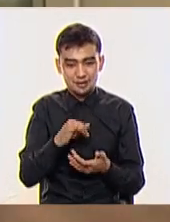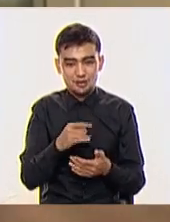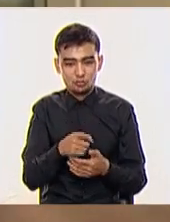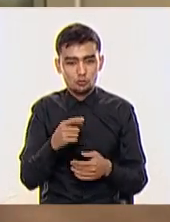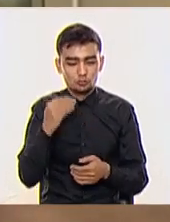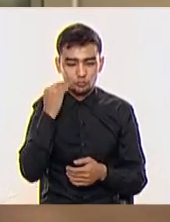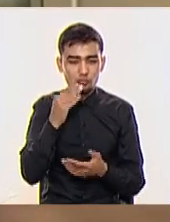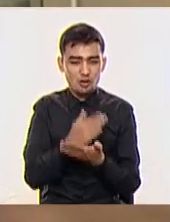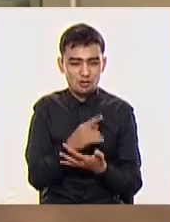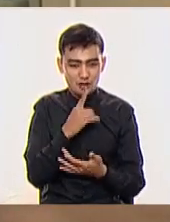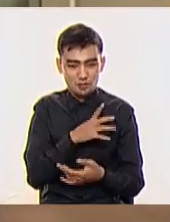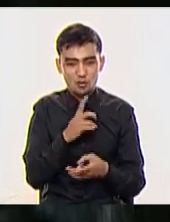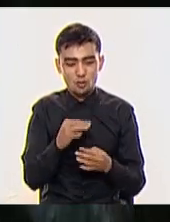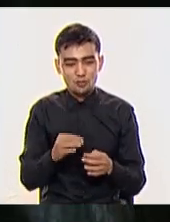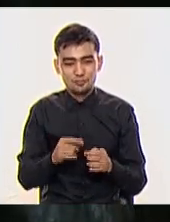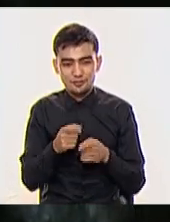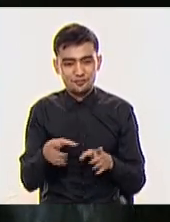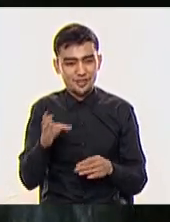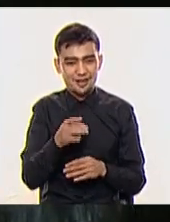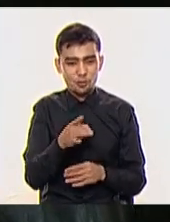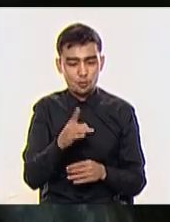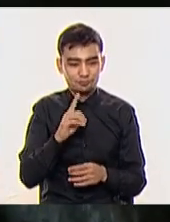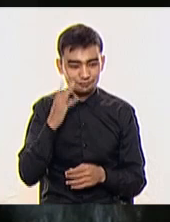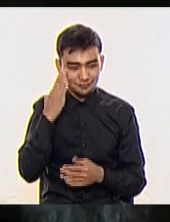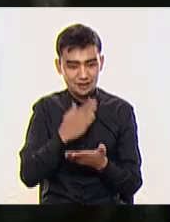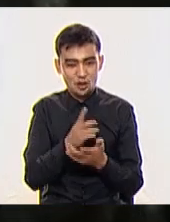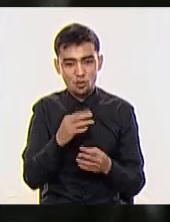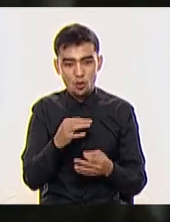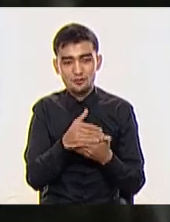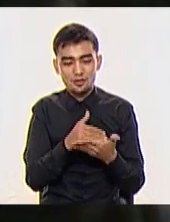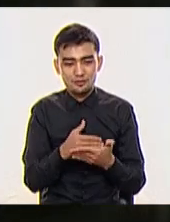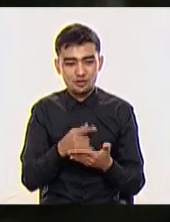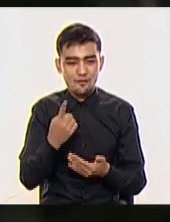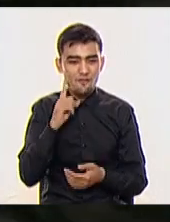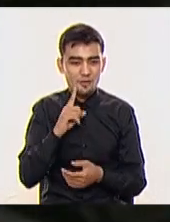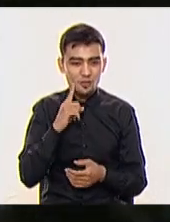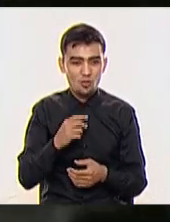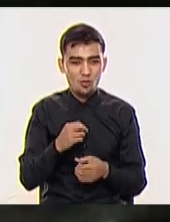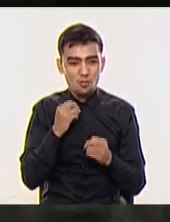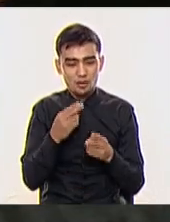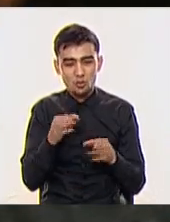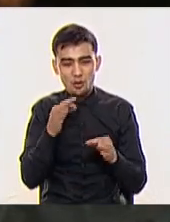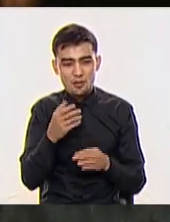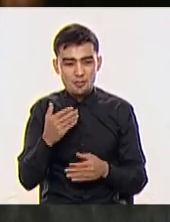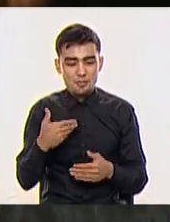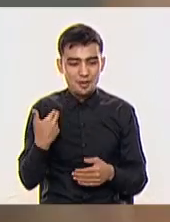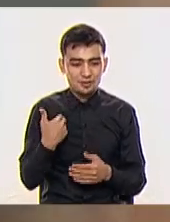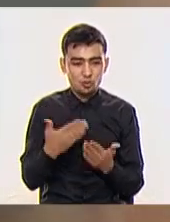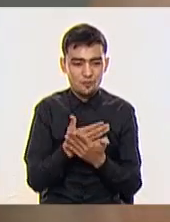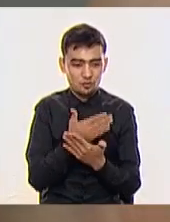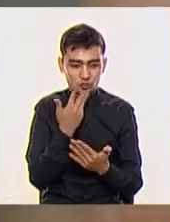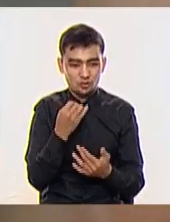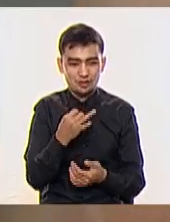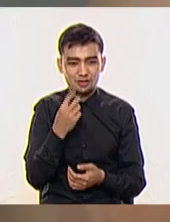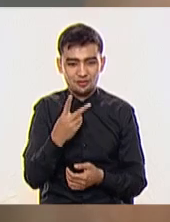успешным и теперь его внедряют во всех регионах но service pack они предоставляют не предоставляют никакой полезной информации есть